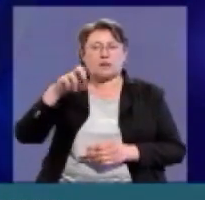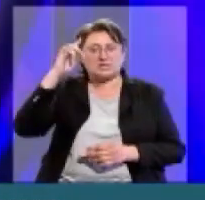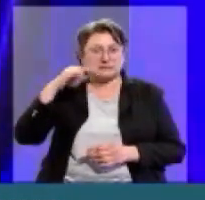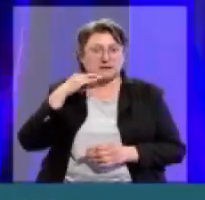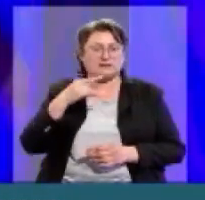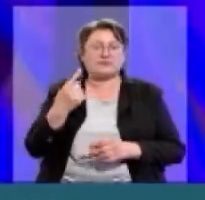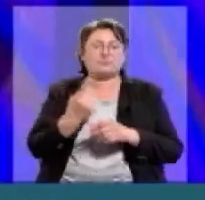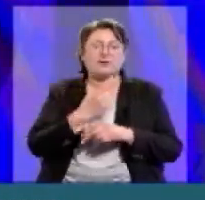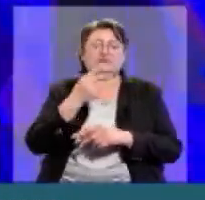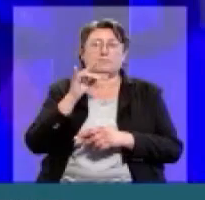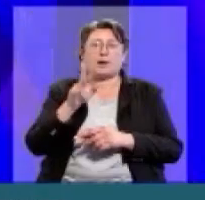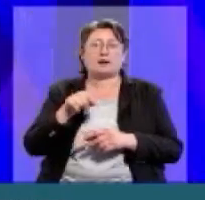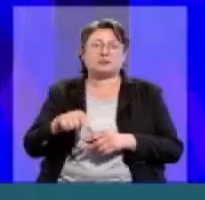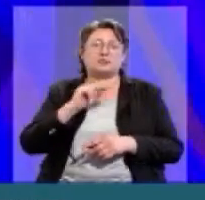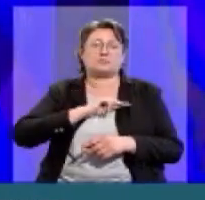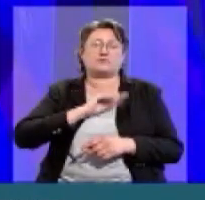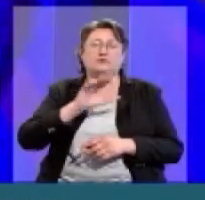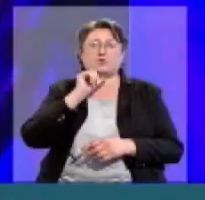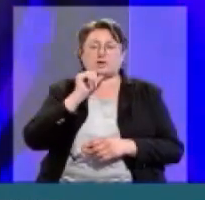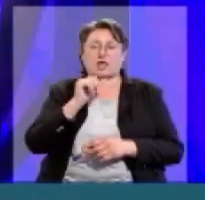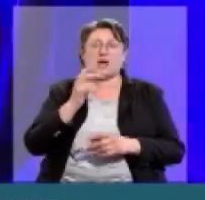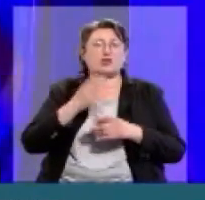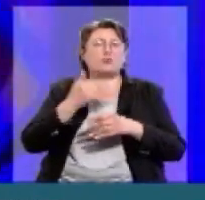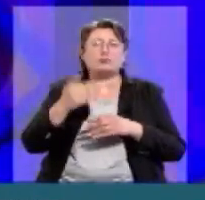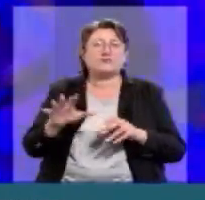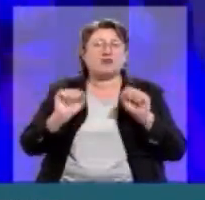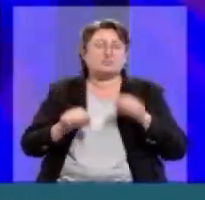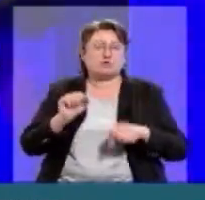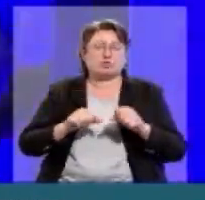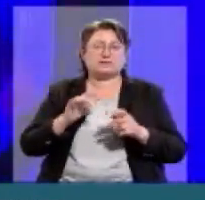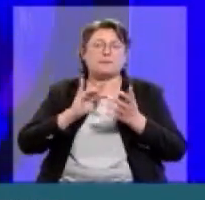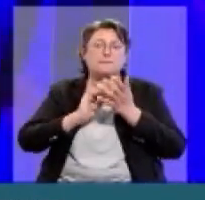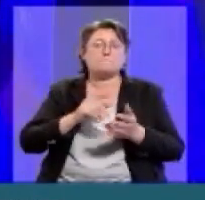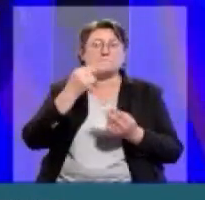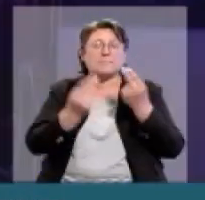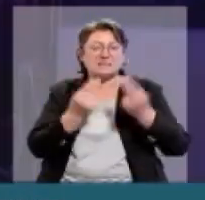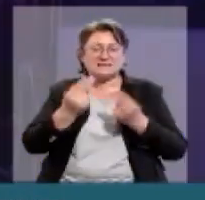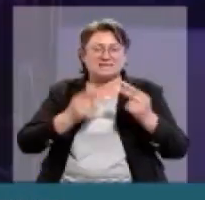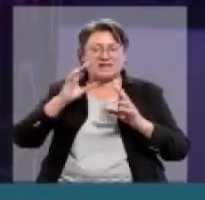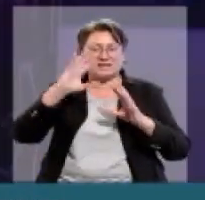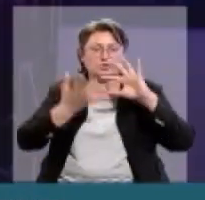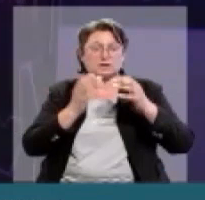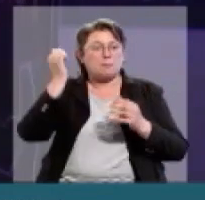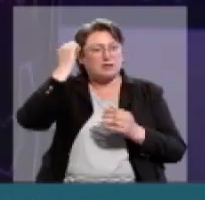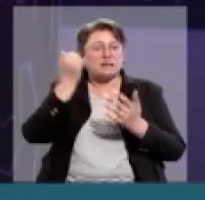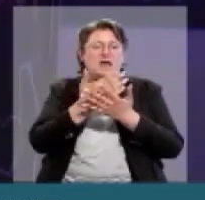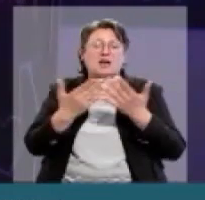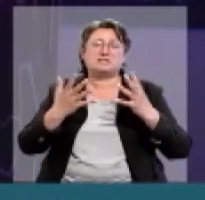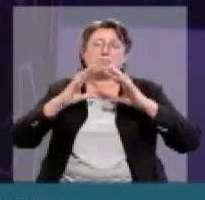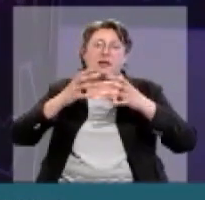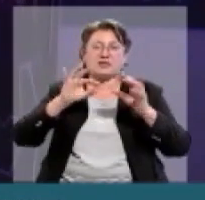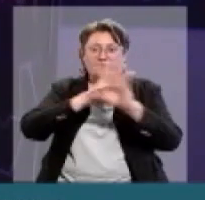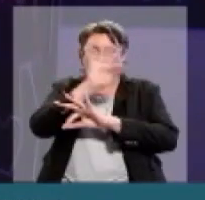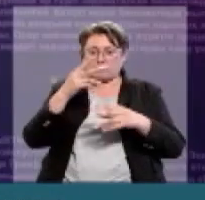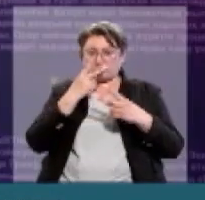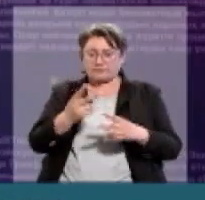Казахстана. Впервые парк действует в Костанае. Не упустите возможность прокатиться на аттракционах, увидеть макеты различных планет и